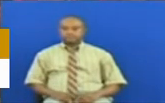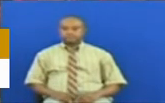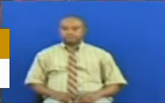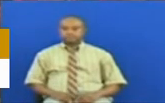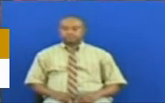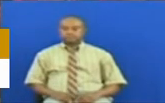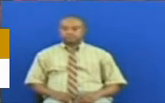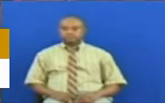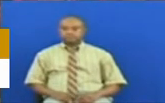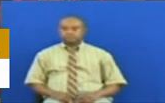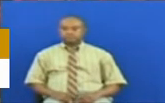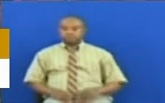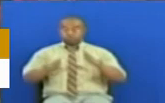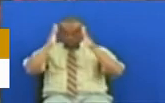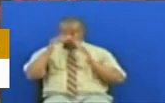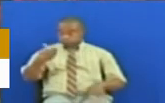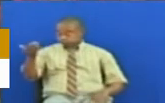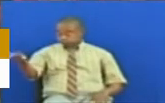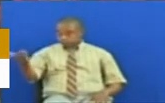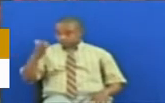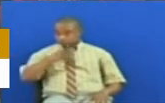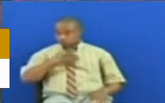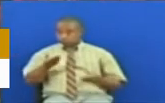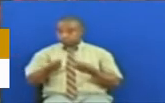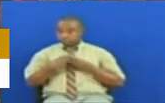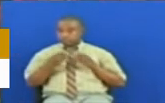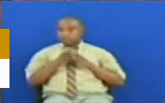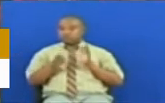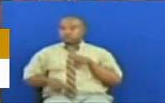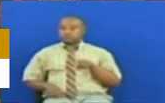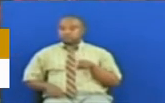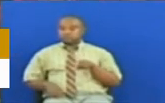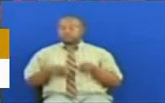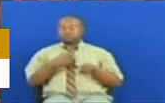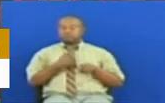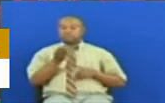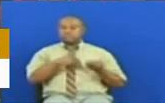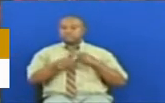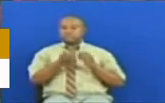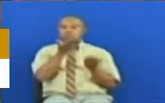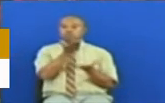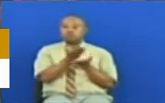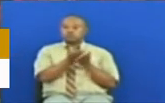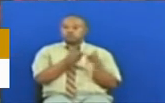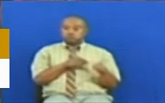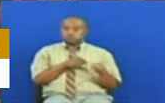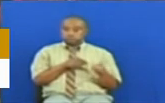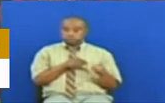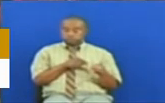ninakushukuru sana kwa kunipa fursa hii na mimi nichangie mswada huu ambao unakwenda kutengeneza sheria muhimu